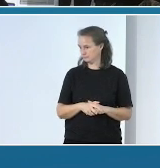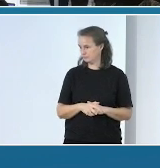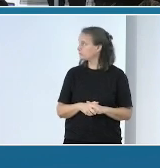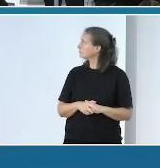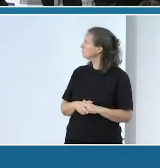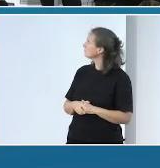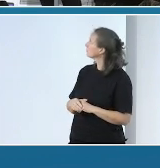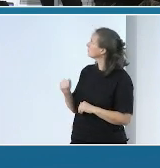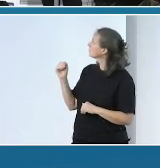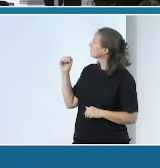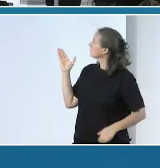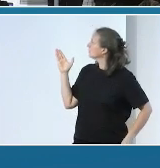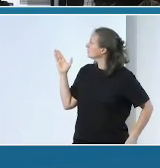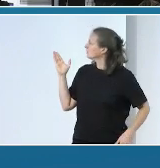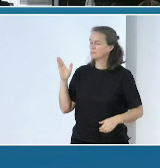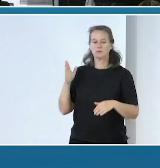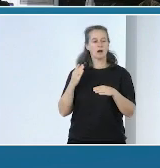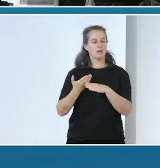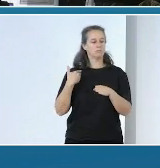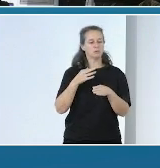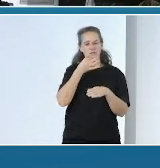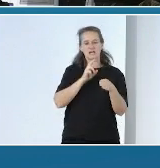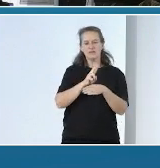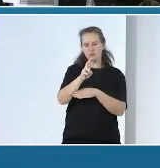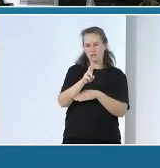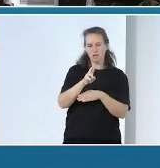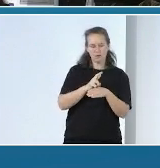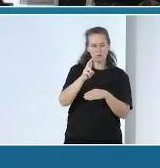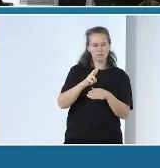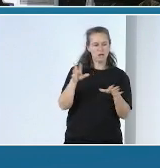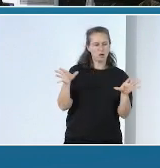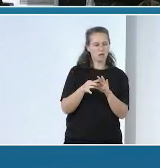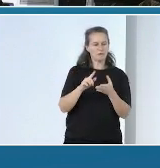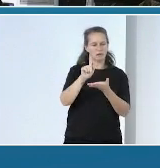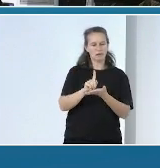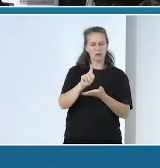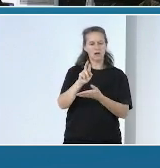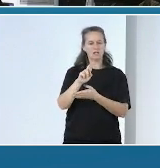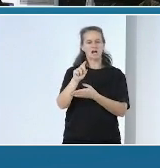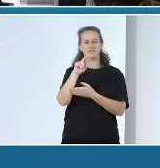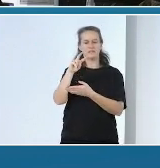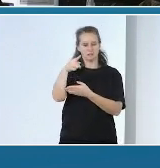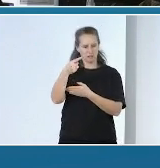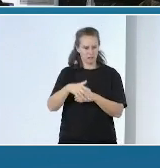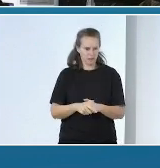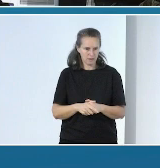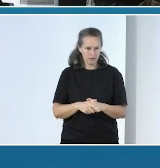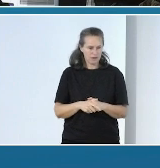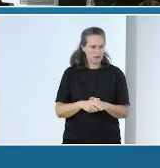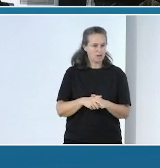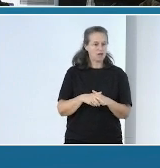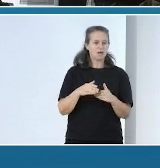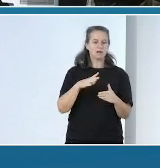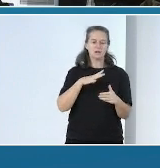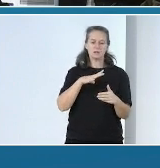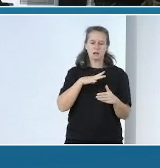Voilà, bon, on a parlé des référentiels, le référentiel gravitaire, qui est donné par